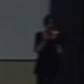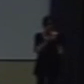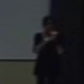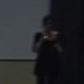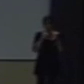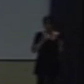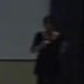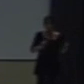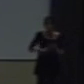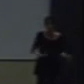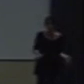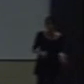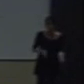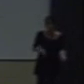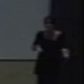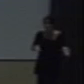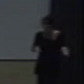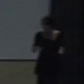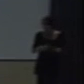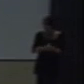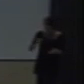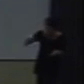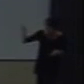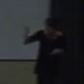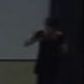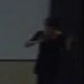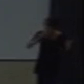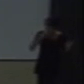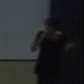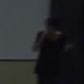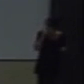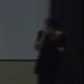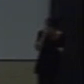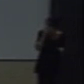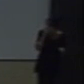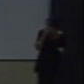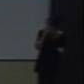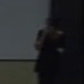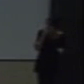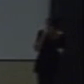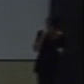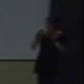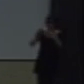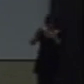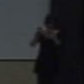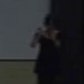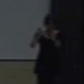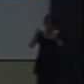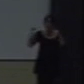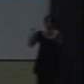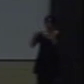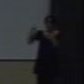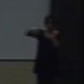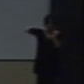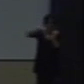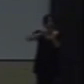Potser un paper, ara pot semblar que frivolitzo i no, un paper actiu, no és veritat, aquest col·lectiu, sí,